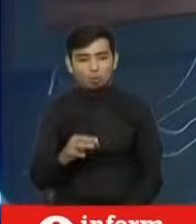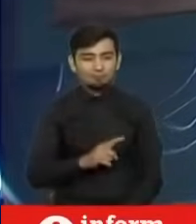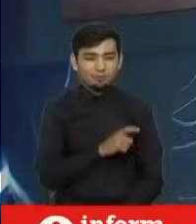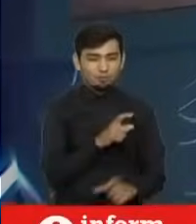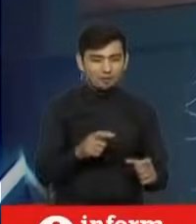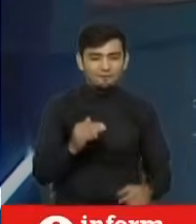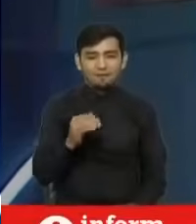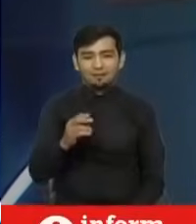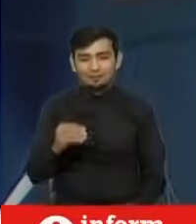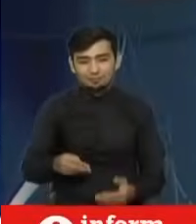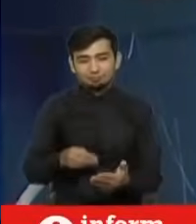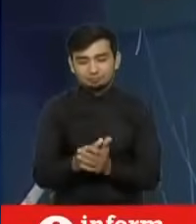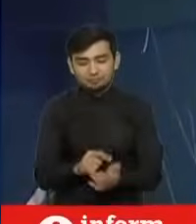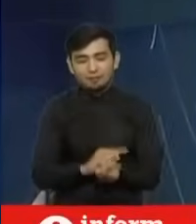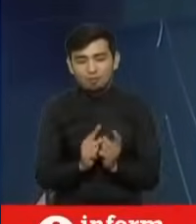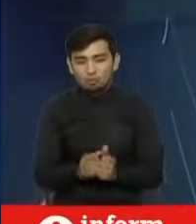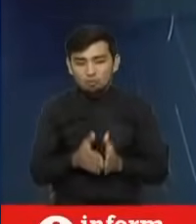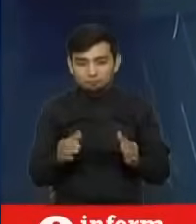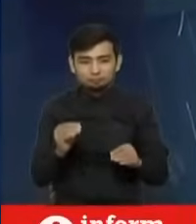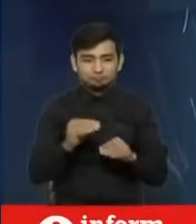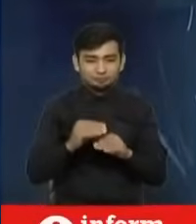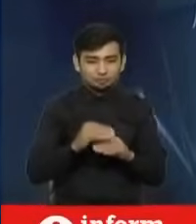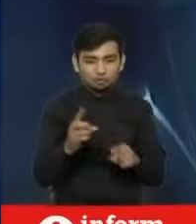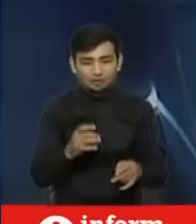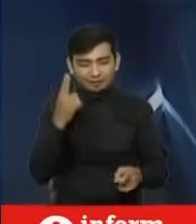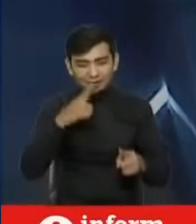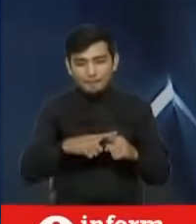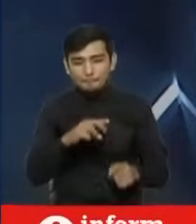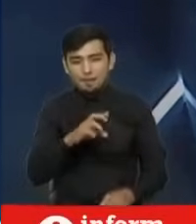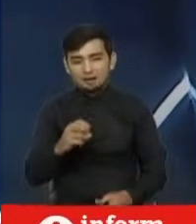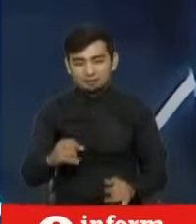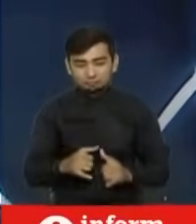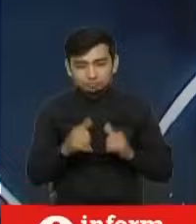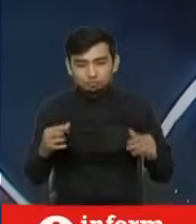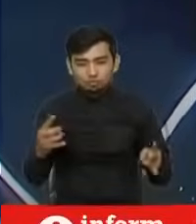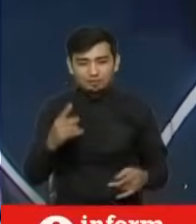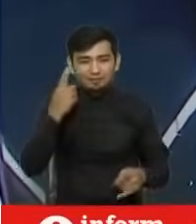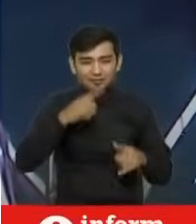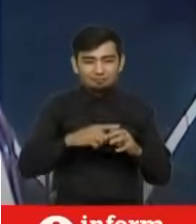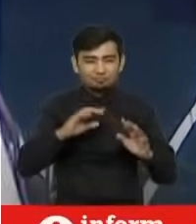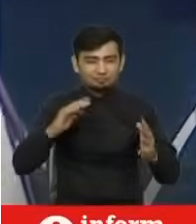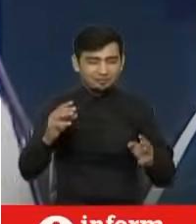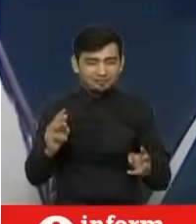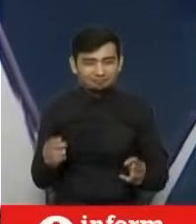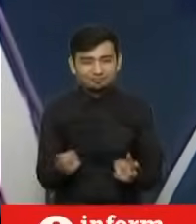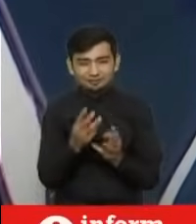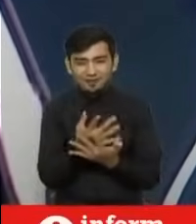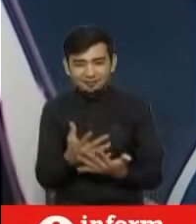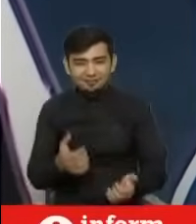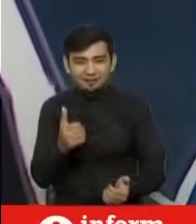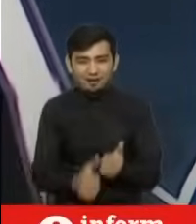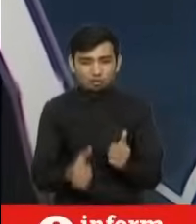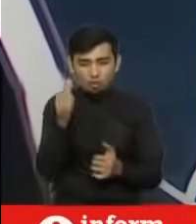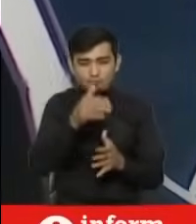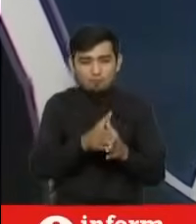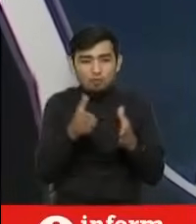финансирование нужно только увеличивать развивать материально-техническую базу потому что техногенных и природных катастроф с каждым годом всё